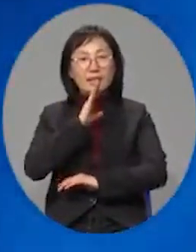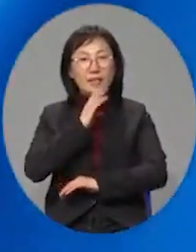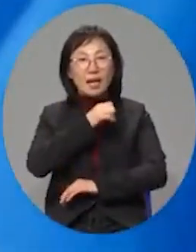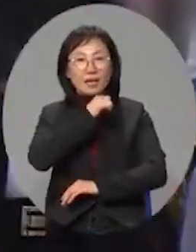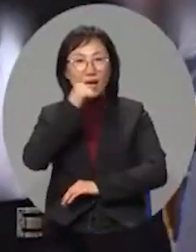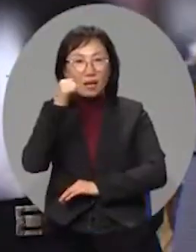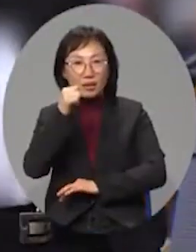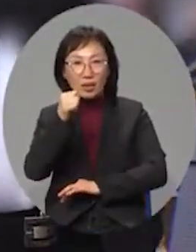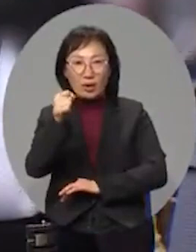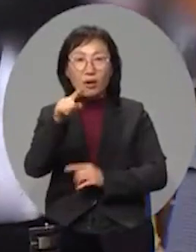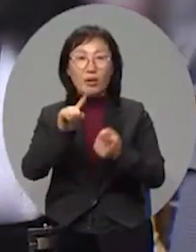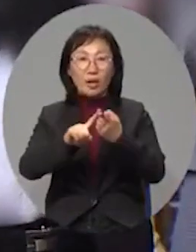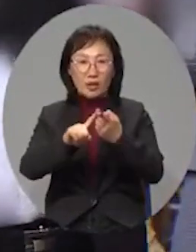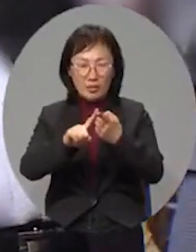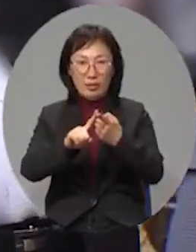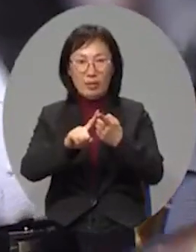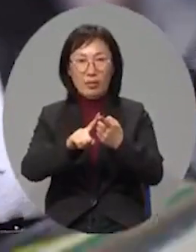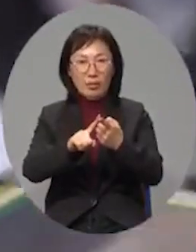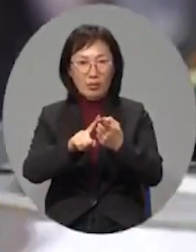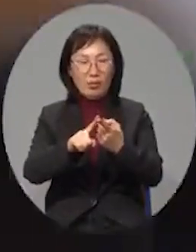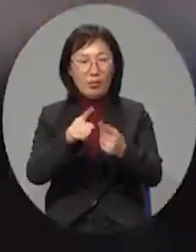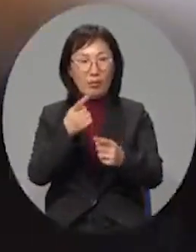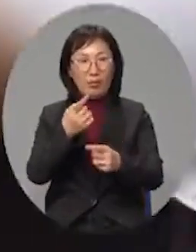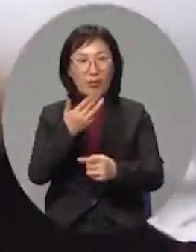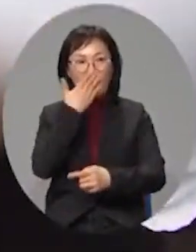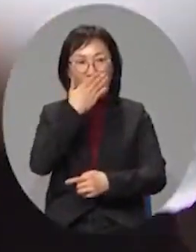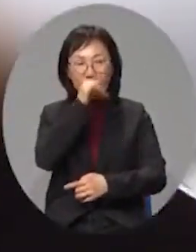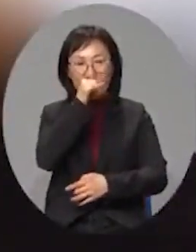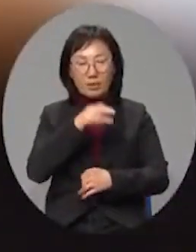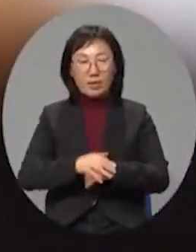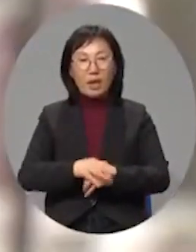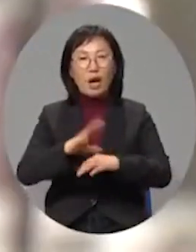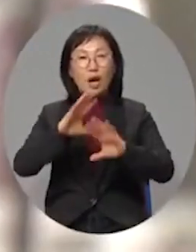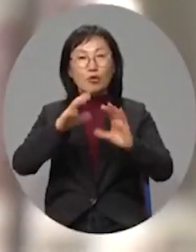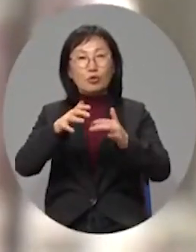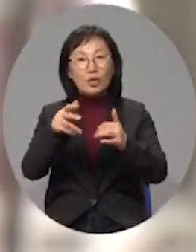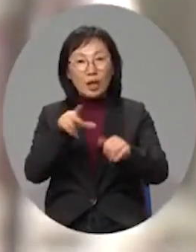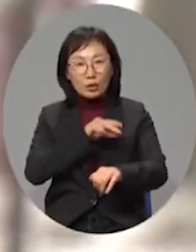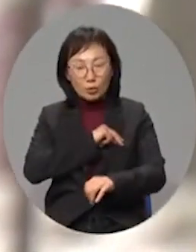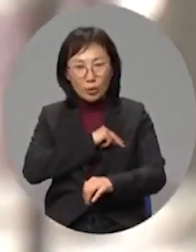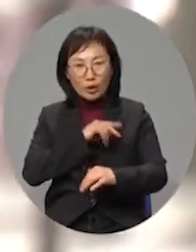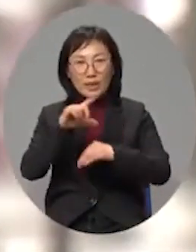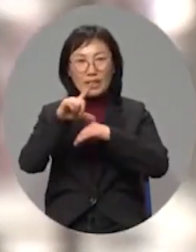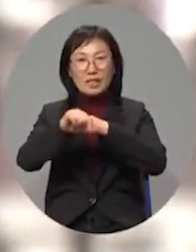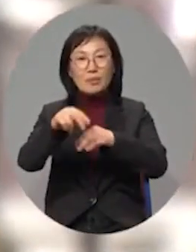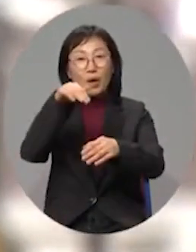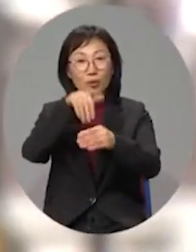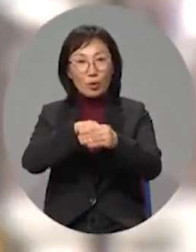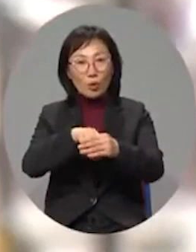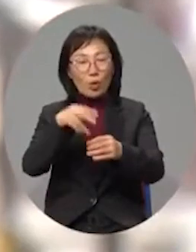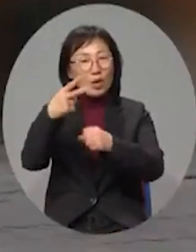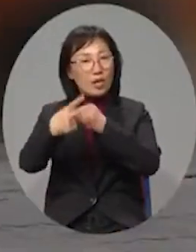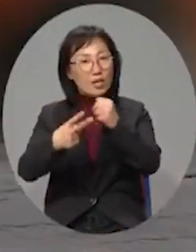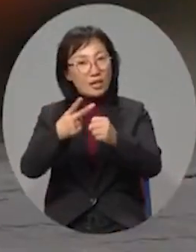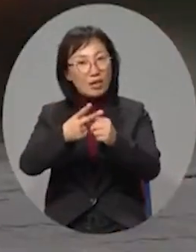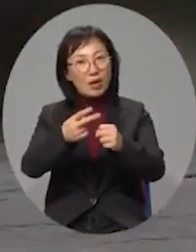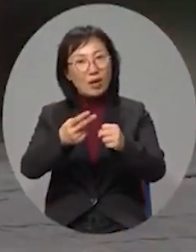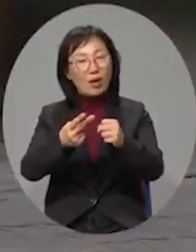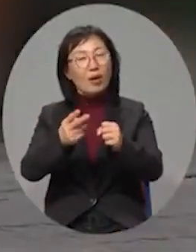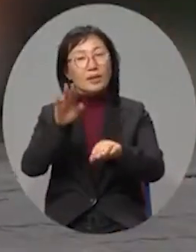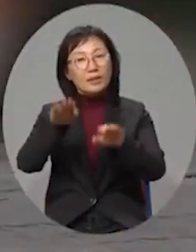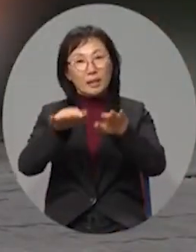당선을 좌우하는 상황. 국회의원 선거와 지방선거가 2년 걸러 치러지면서